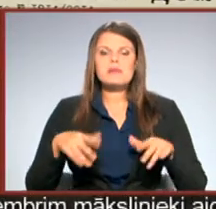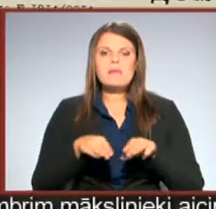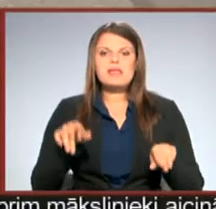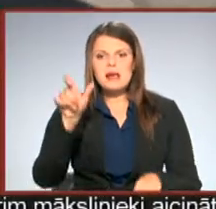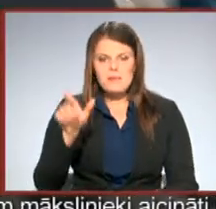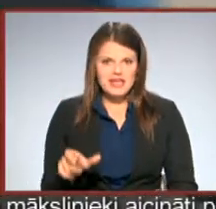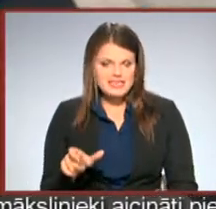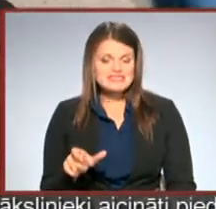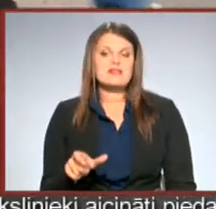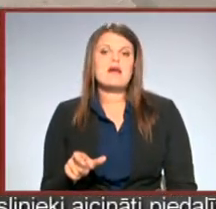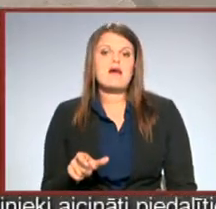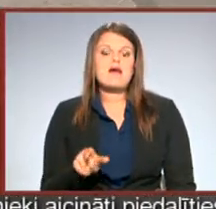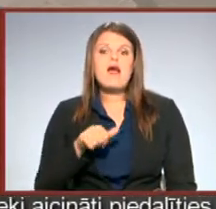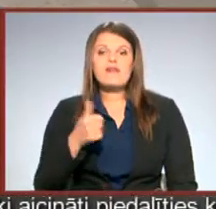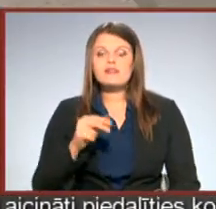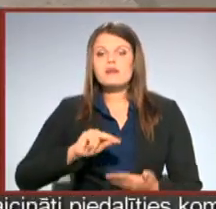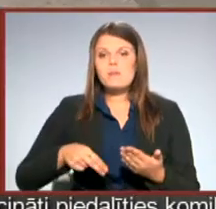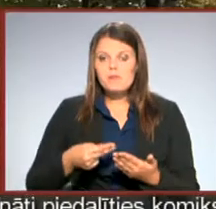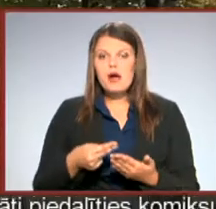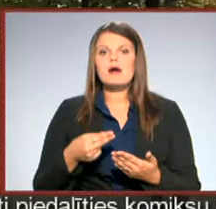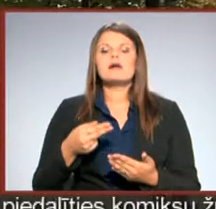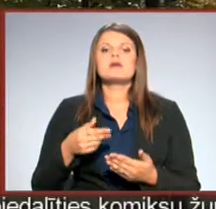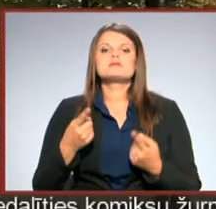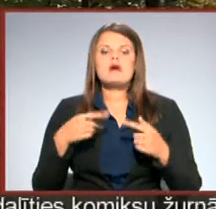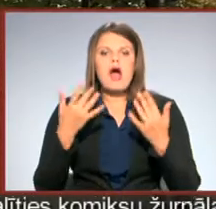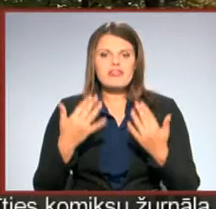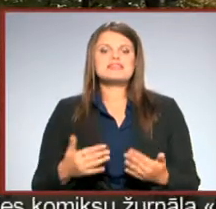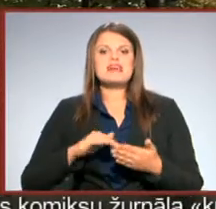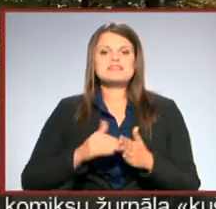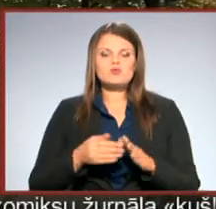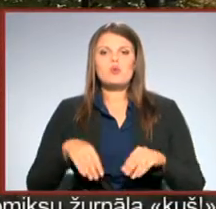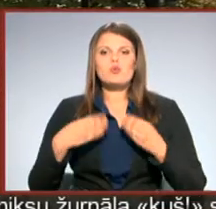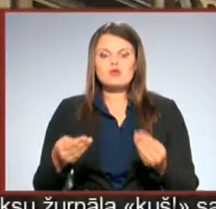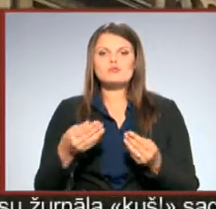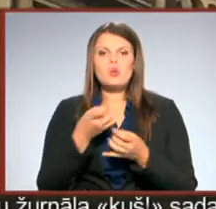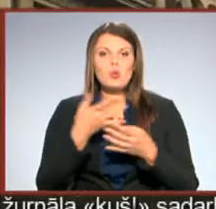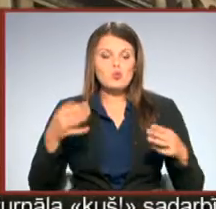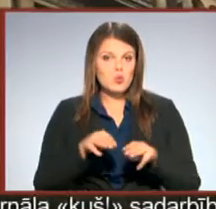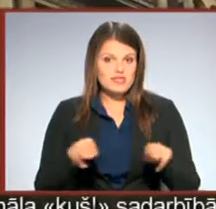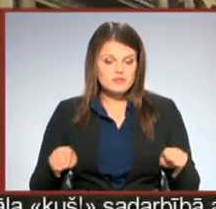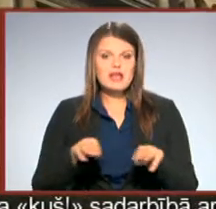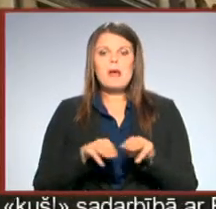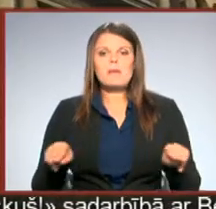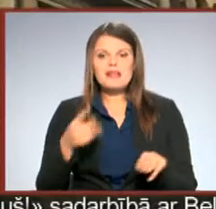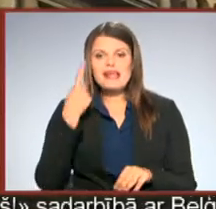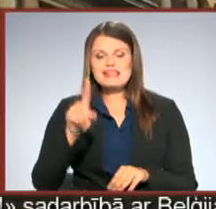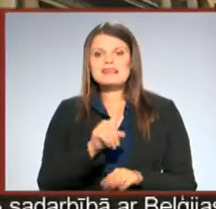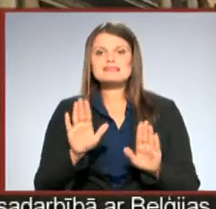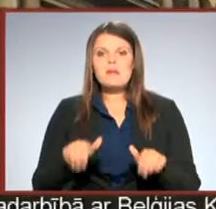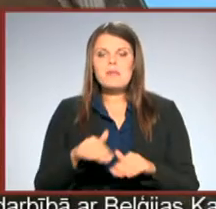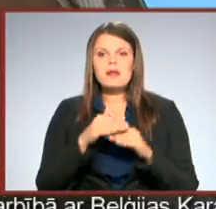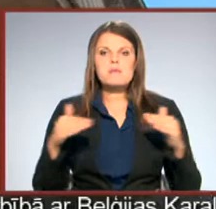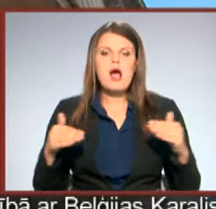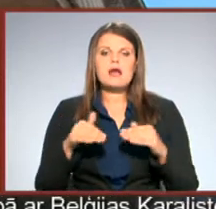premjerministrei laimdotai straujumai. Viņa paraksts un deliģējumu atrisināt situāciju nodavas kultūras ministrijai. Ministrija idejiski ir par stūra